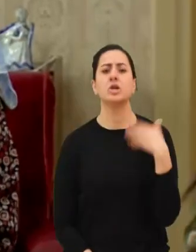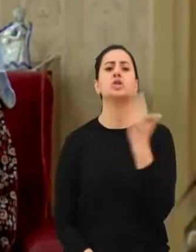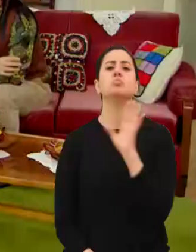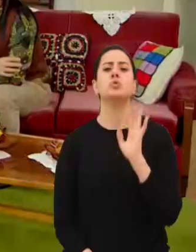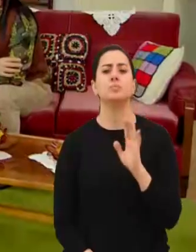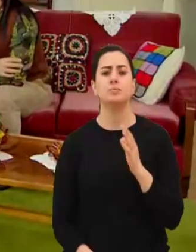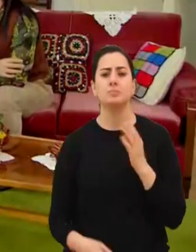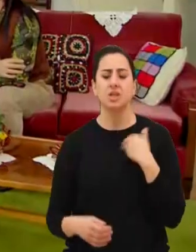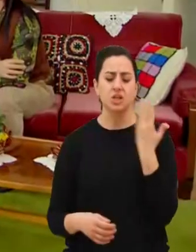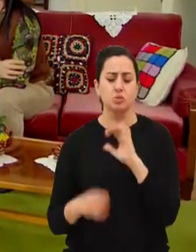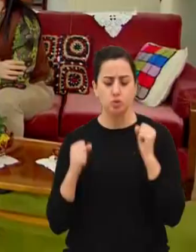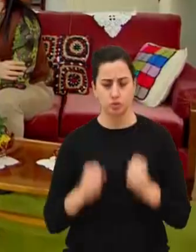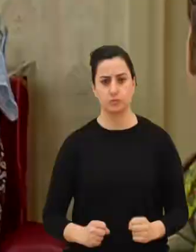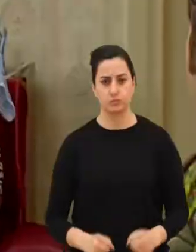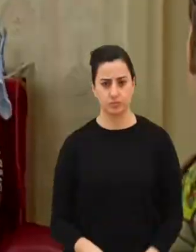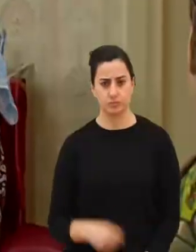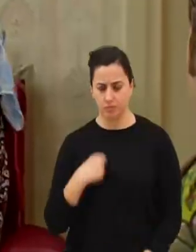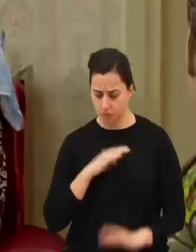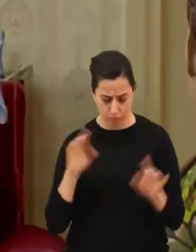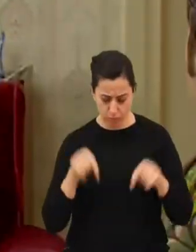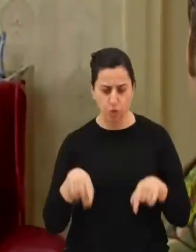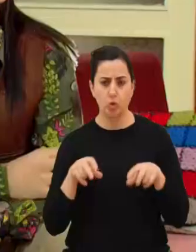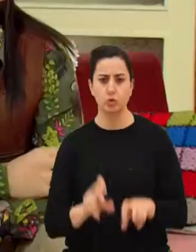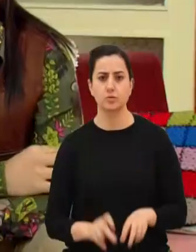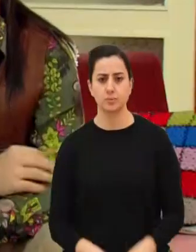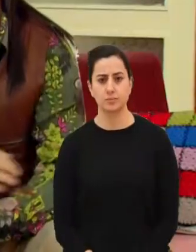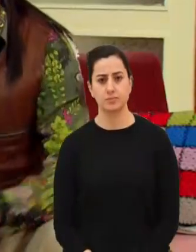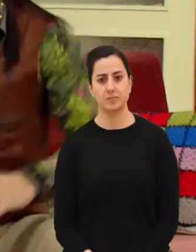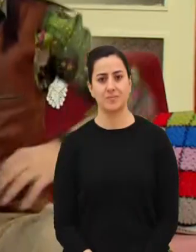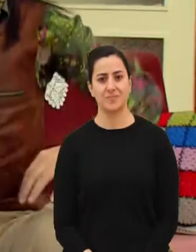Gitmeyecektim. Hiç gitmeyecektim oraya. Buradayım gari, yok.